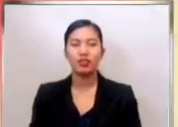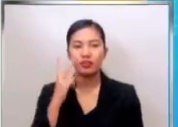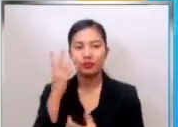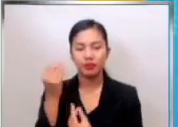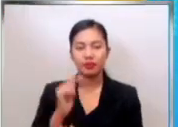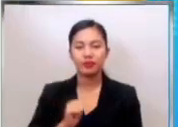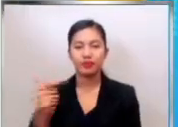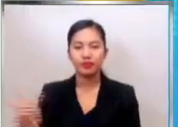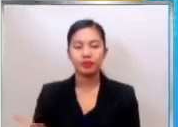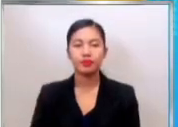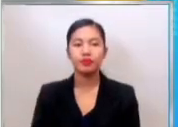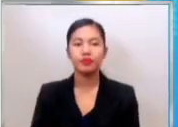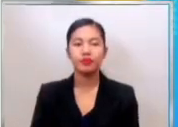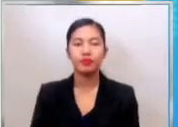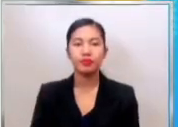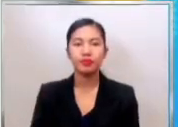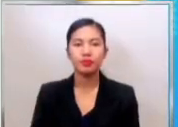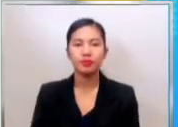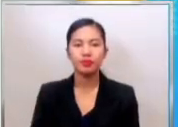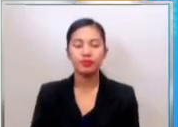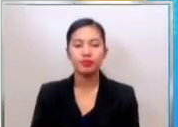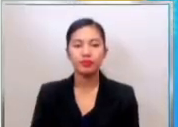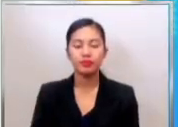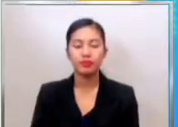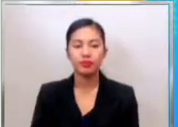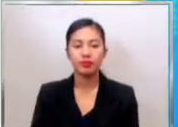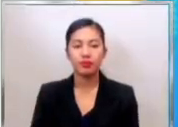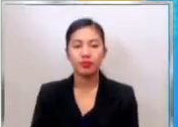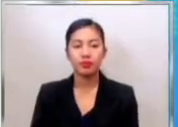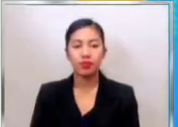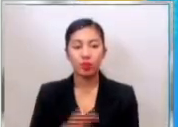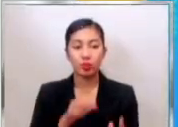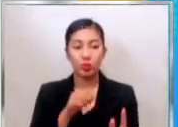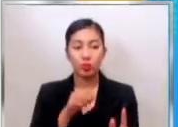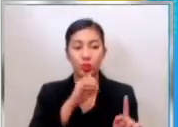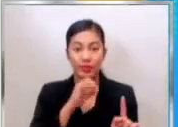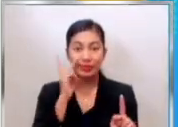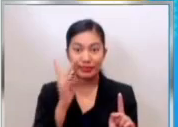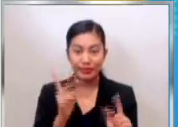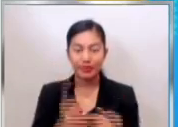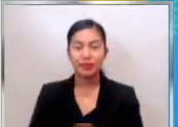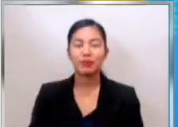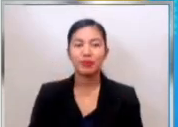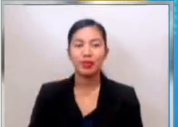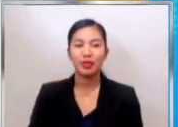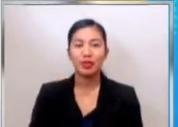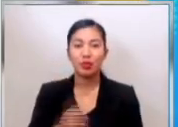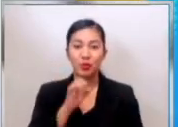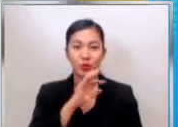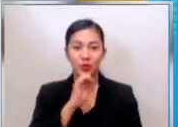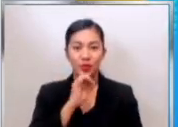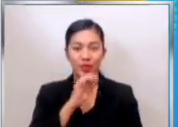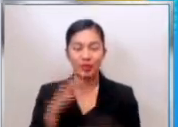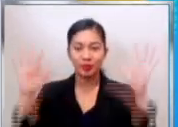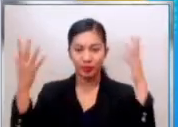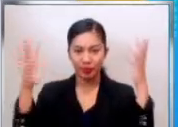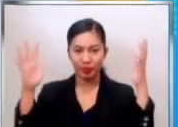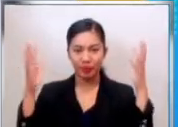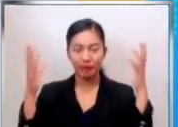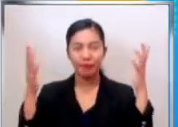Ng kanyang lola, mga kalibigan, tingnan niyo ho ang igagala ni lola. Pati ka palang makarigasama si Yabal!